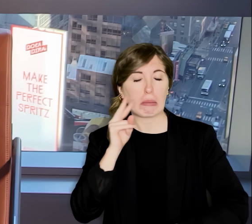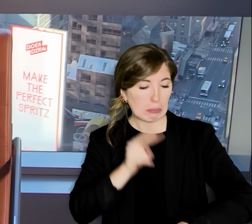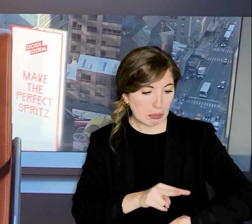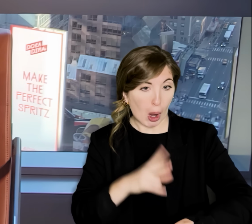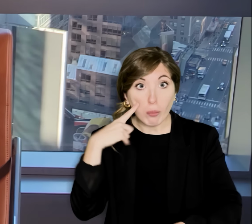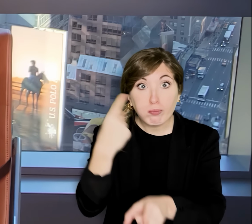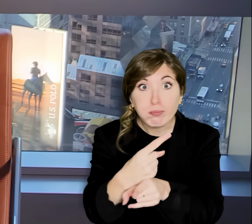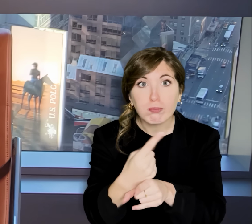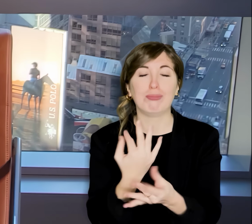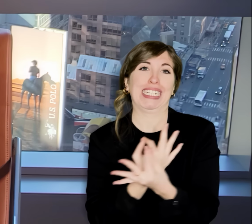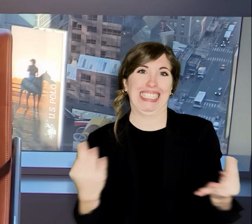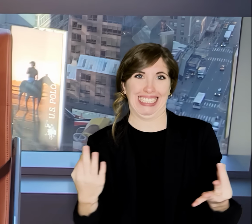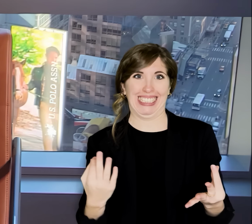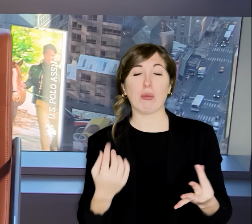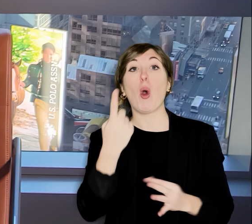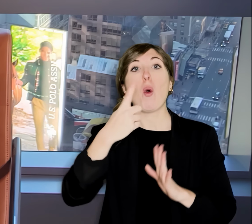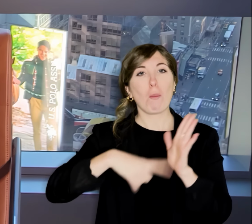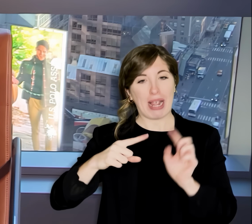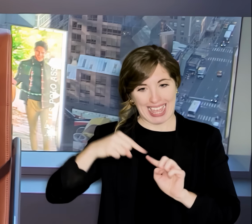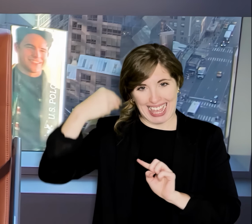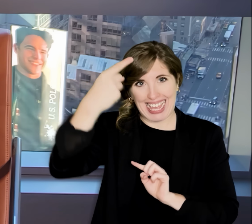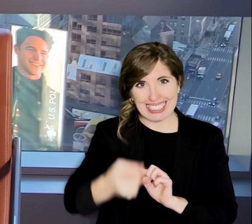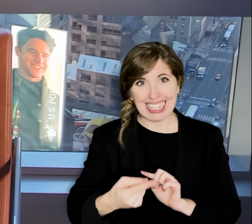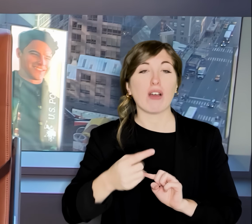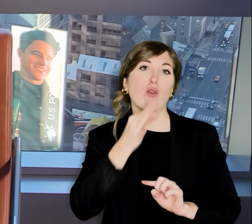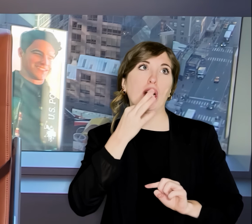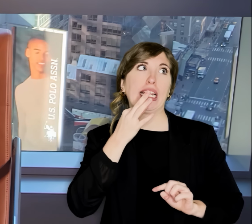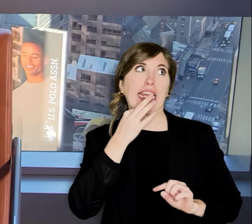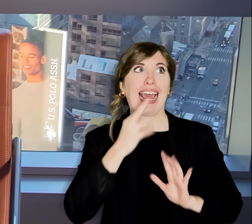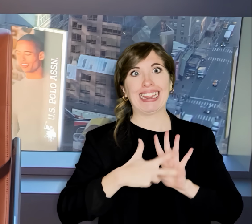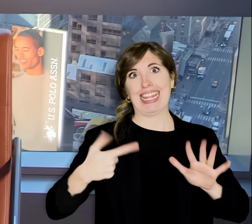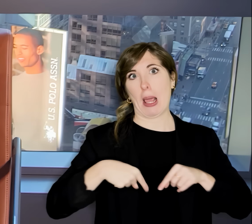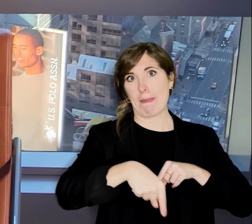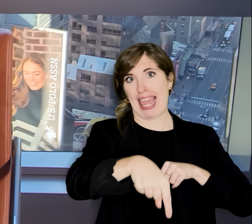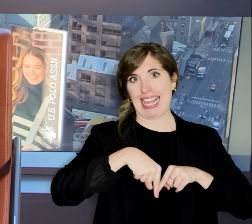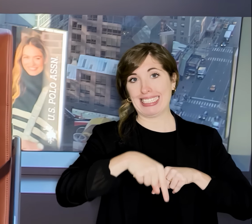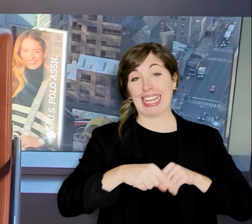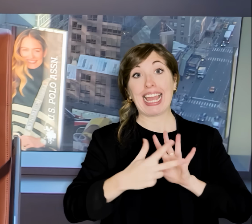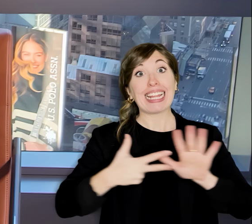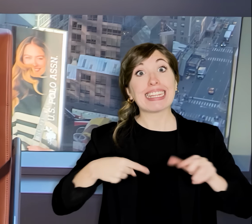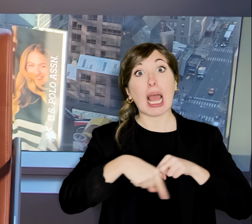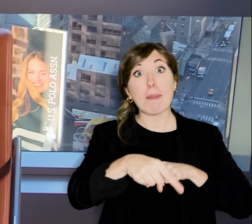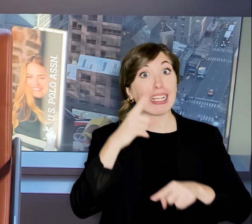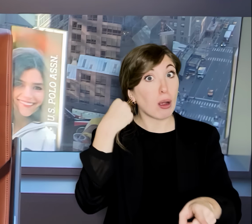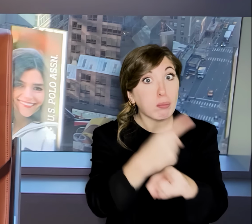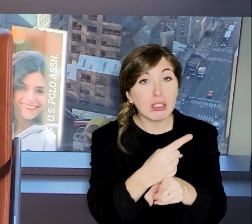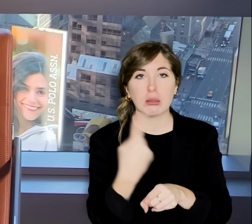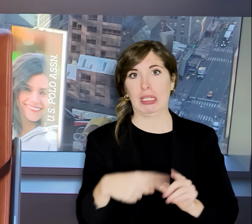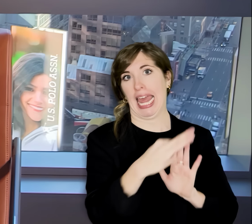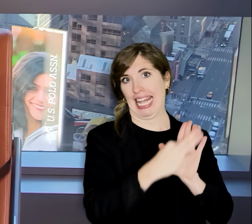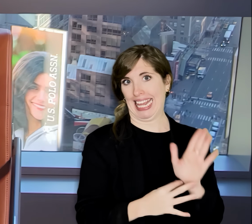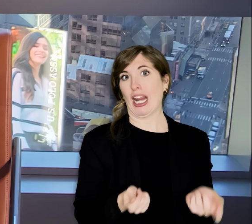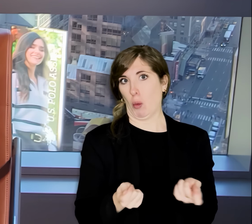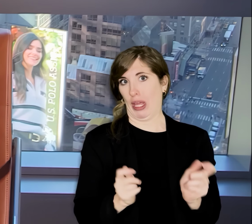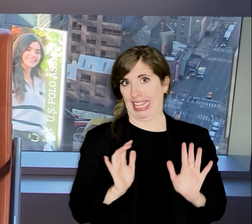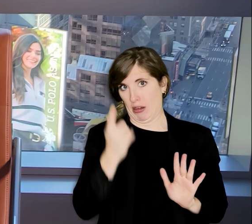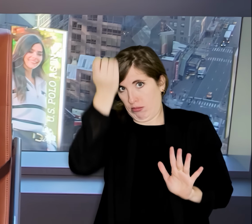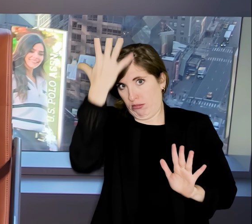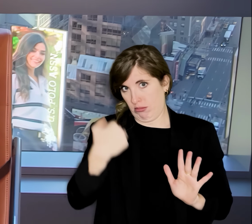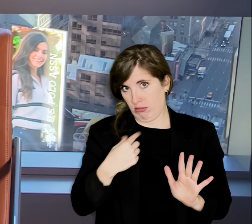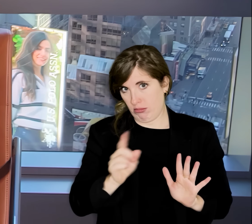ti ricontrollo tra un mese totale si arriva a tre se a tre mesi non è cambiata vado a sei linee guida eh non invento niente se